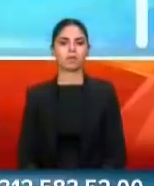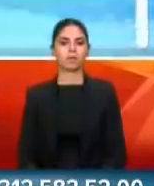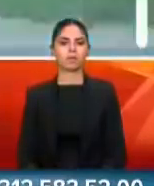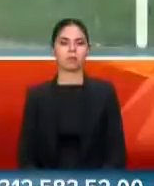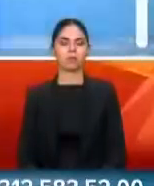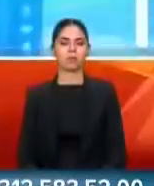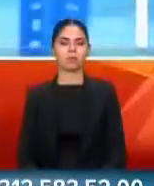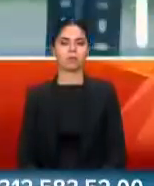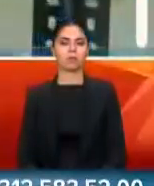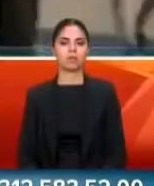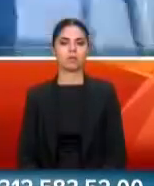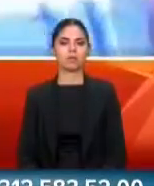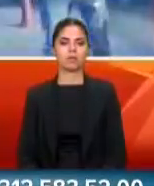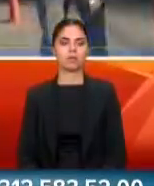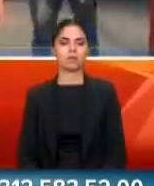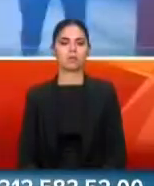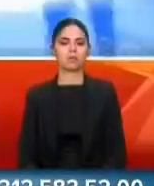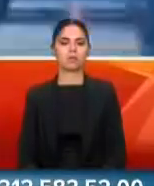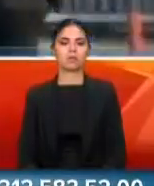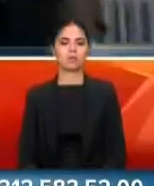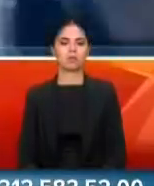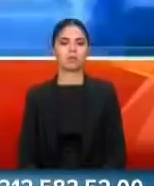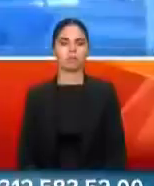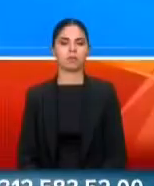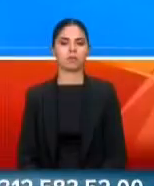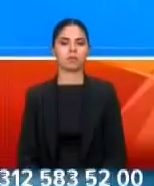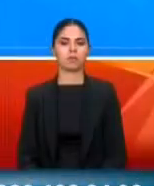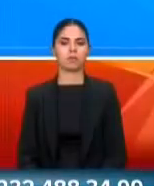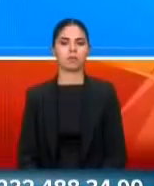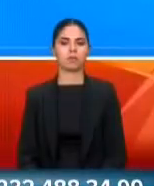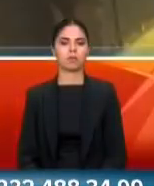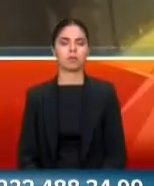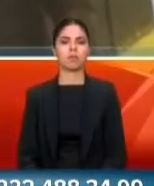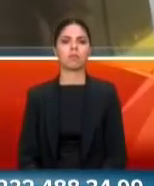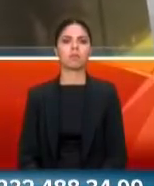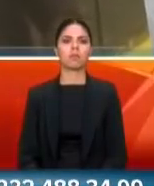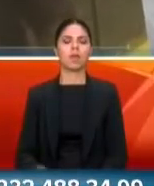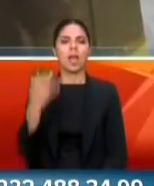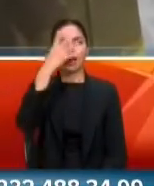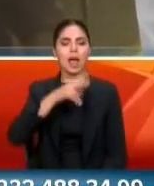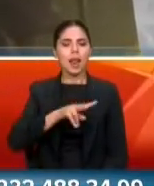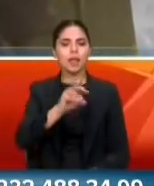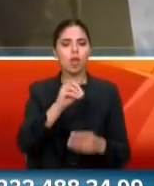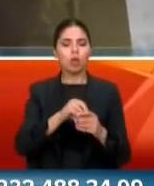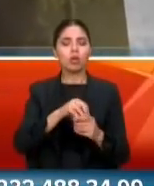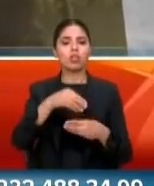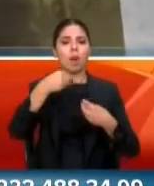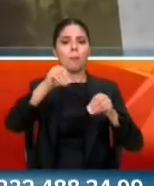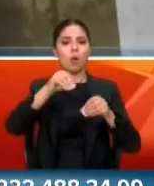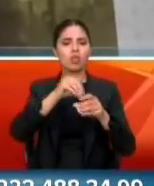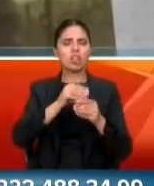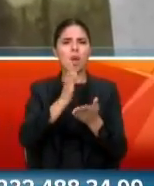parmağın kasten adam öldürme suçlamasıyla tutuklanarak cezaevine geldi. Tem otoyolunda 8 ayrı naylon poşet